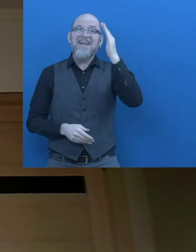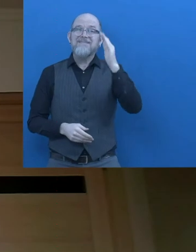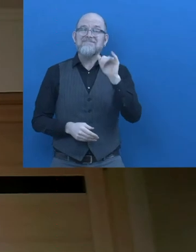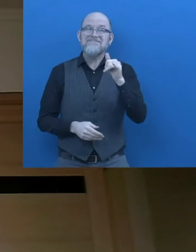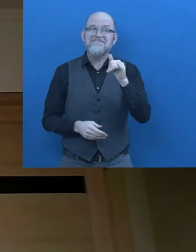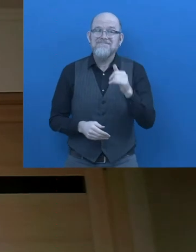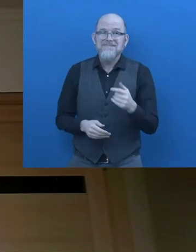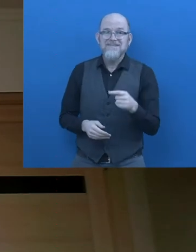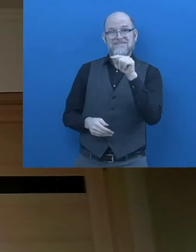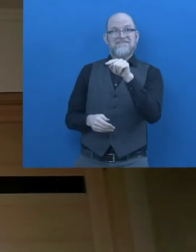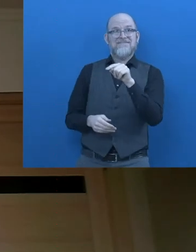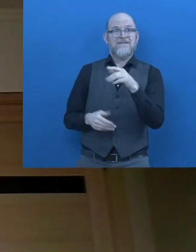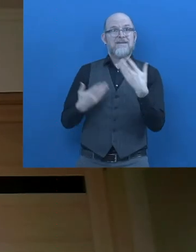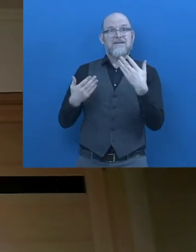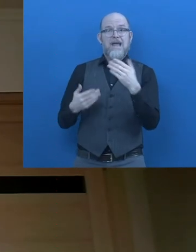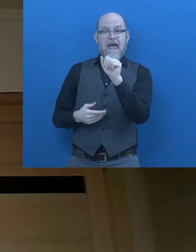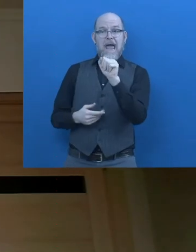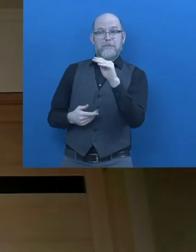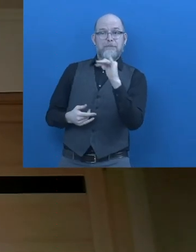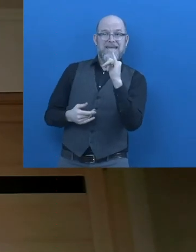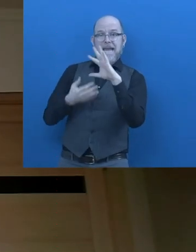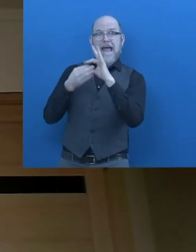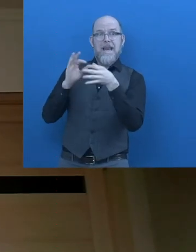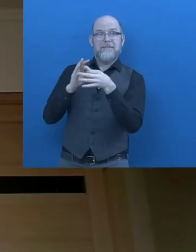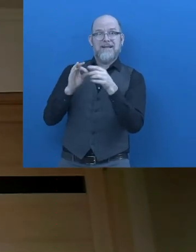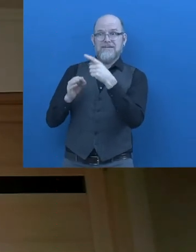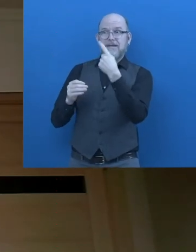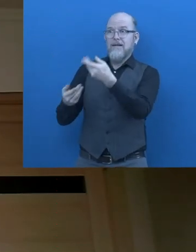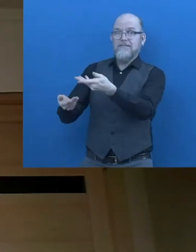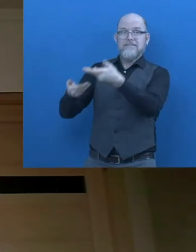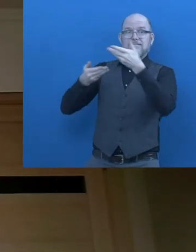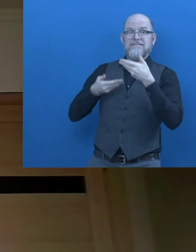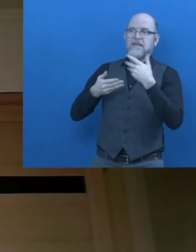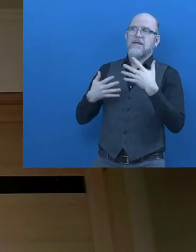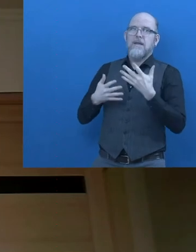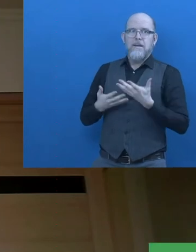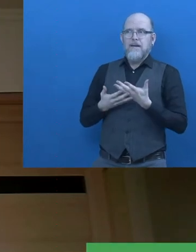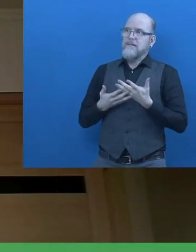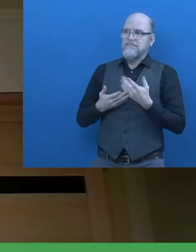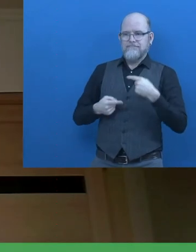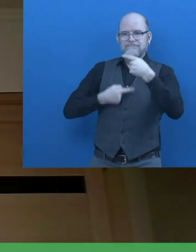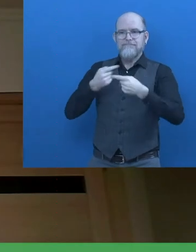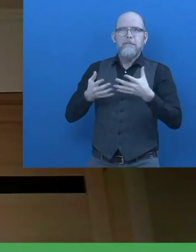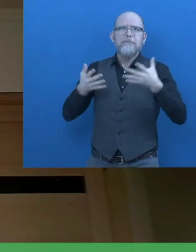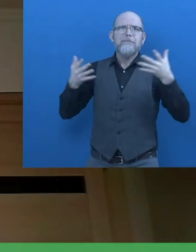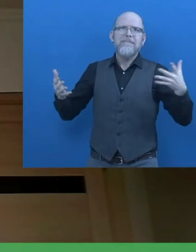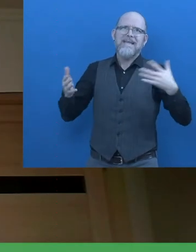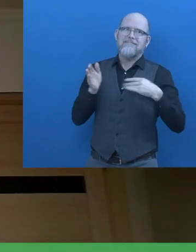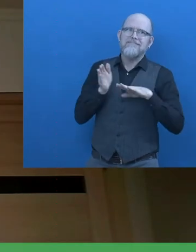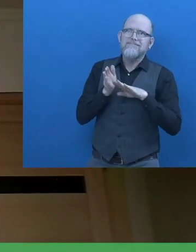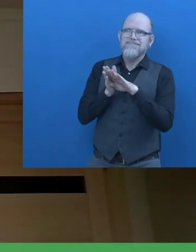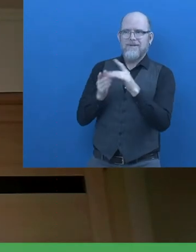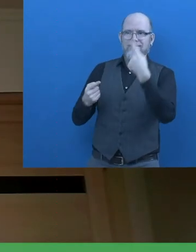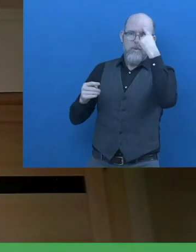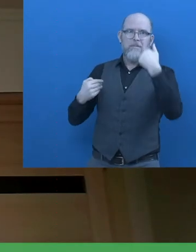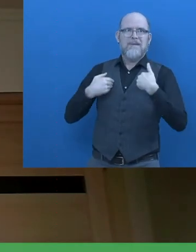Abylimpics — это очень хорошая платформа и площадка для развития своих навыков. А также Abylimpics сам по